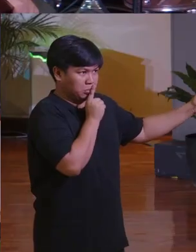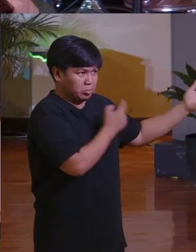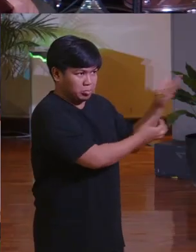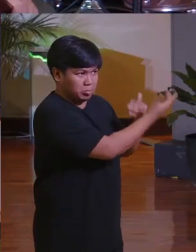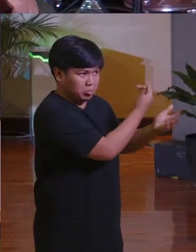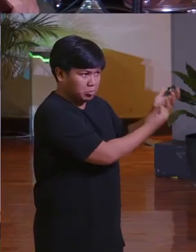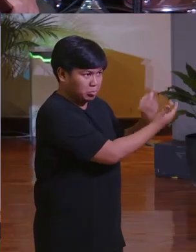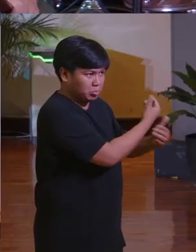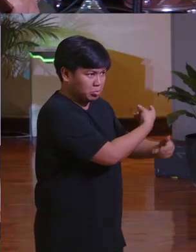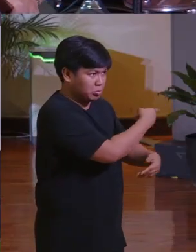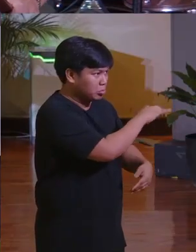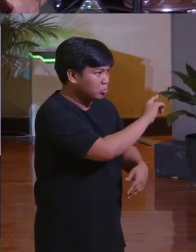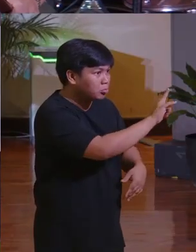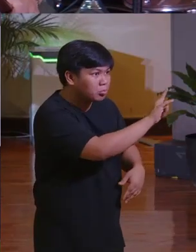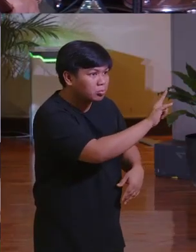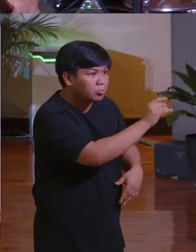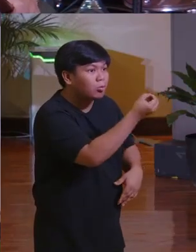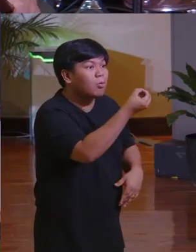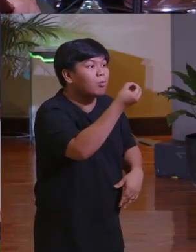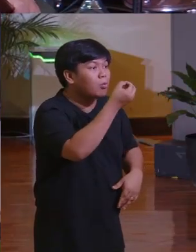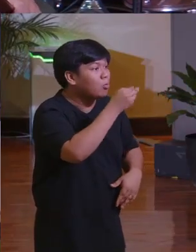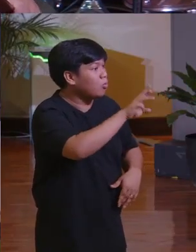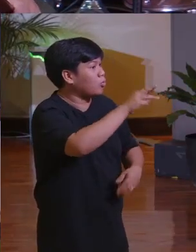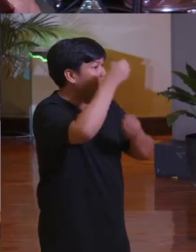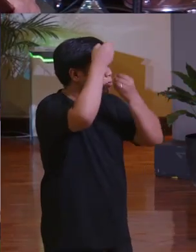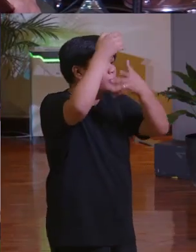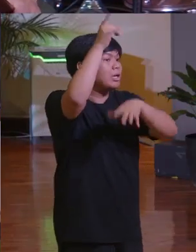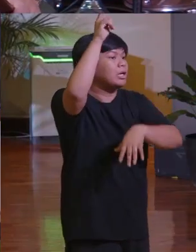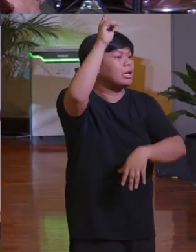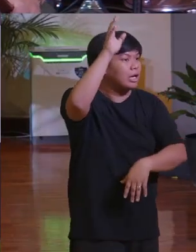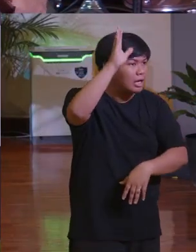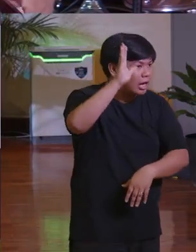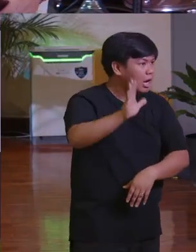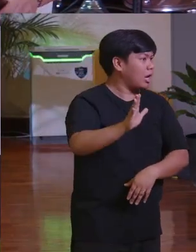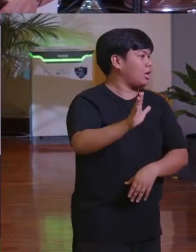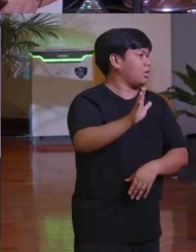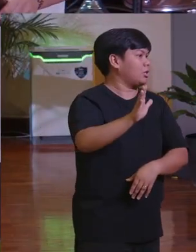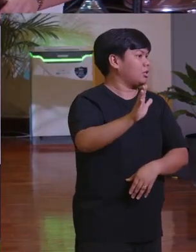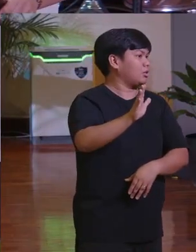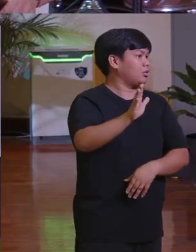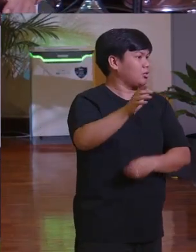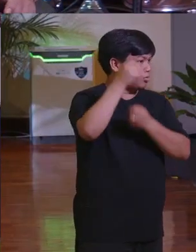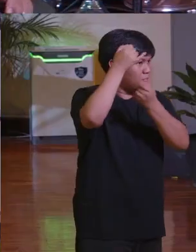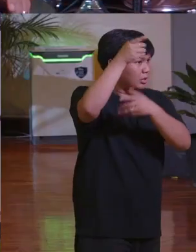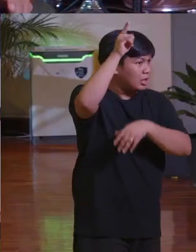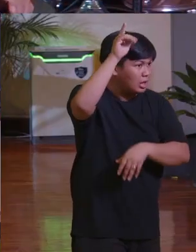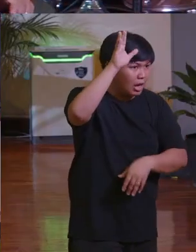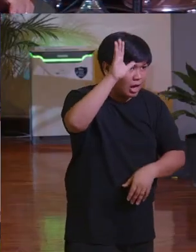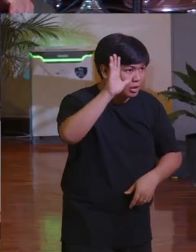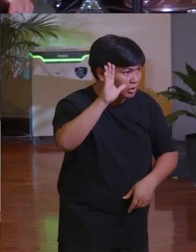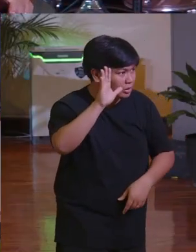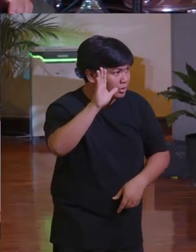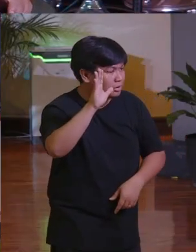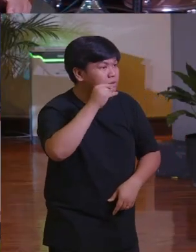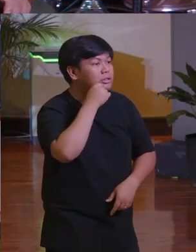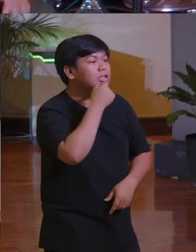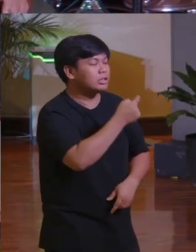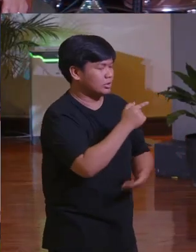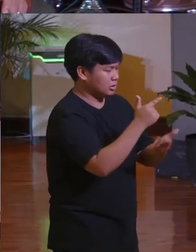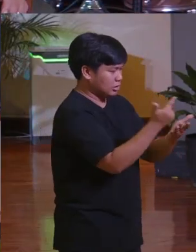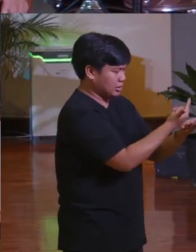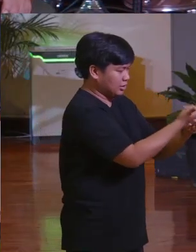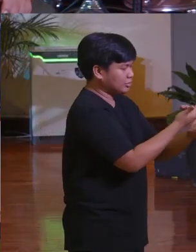At sa bawat panahon na hindi nyo sinusunod ang iniutos ng Diyos sa